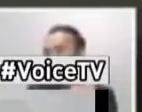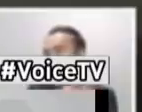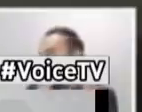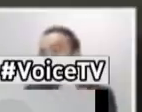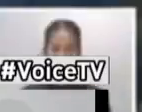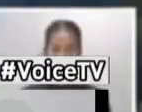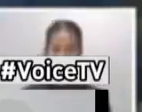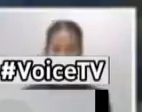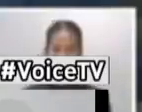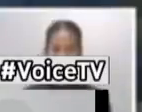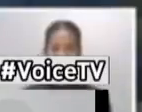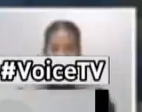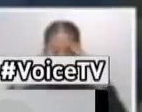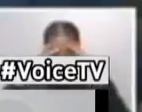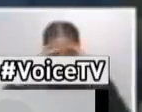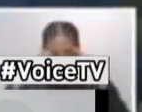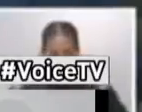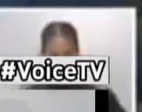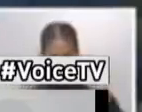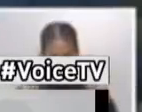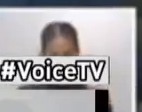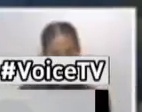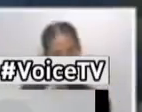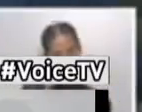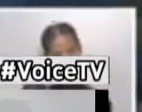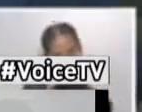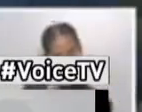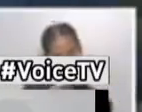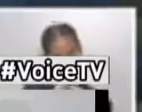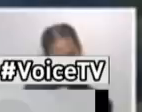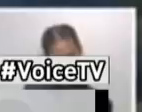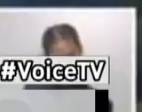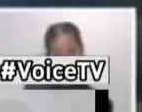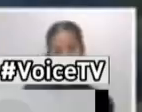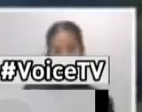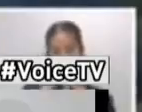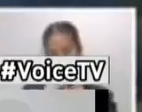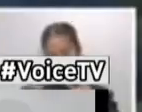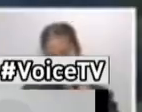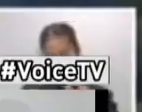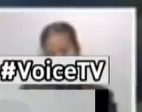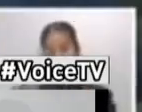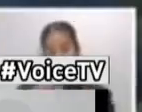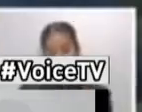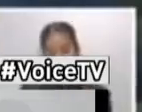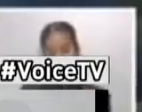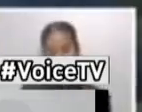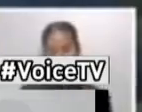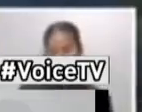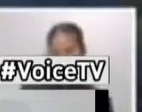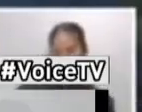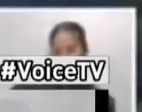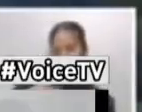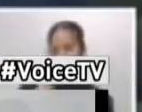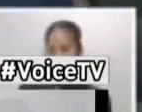าง อาจารย์ปิยบุตรถามต่อนะครับว่าถ้าทำไมนายกรัฐมนตรีไม่ได้อ่านคำที่สำนักนายกเตรียมท่านอ่านจ